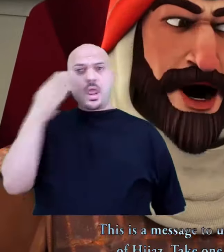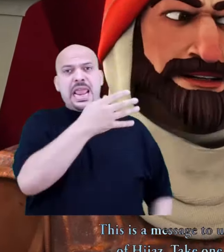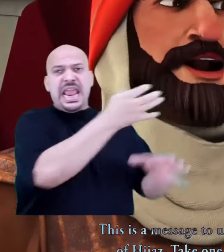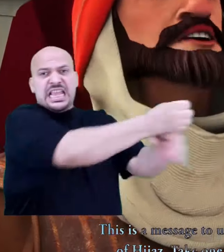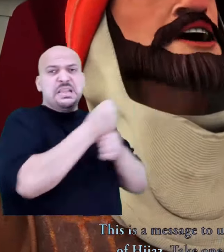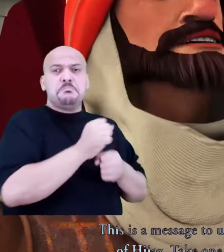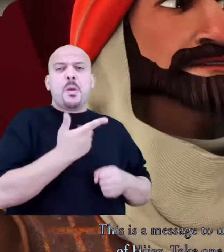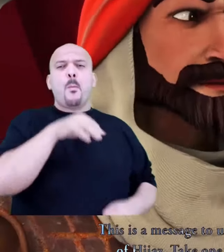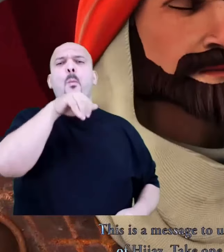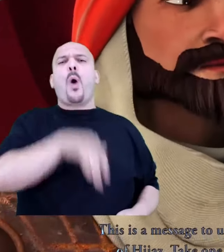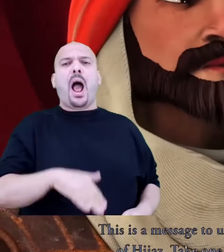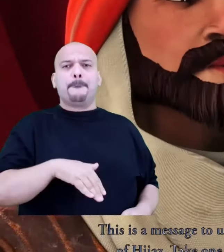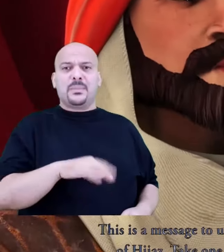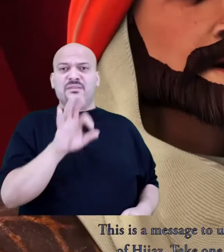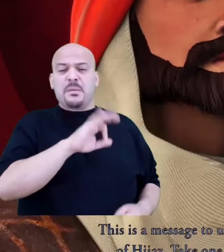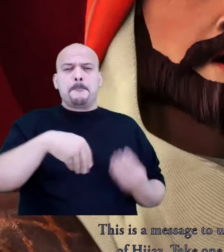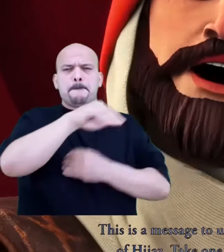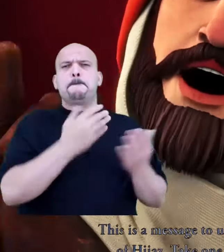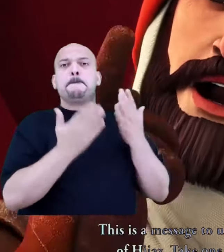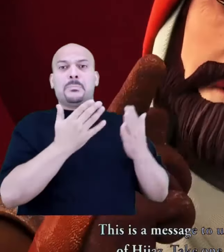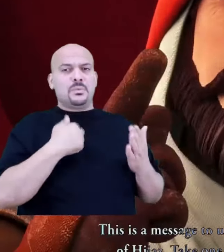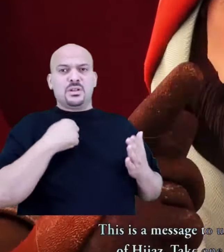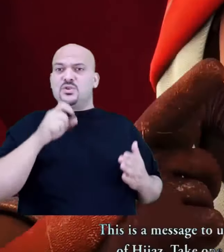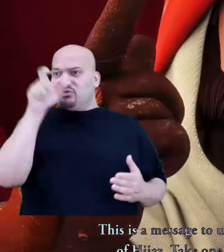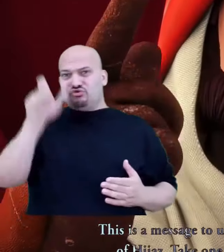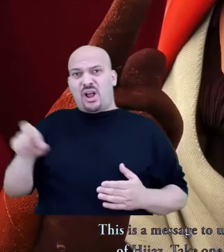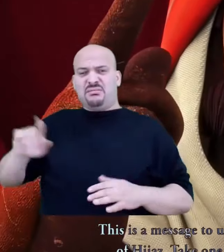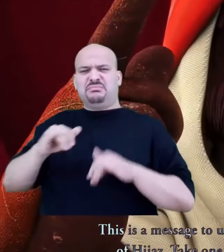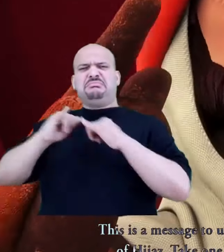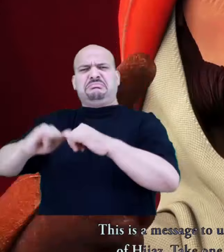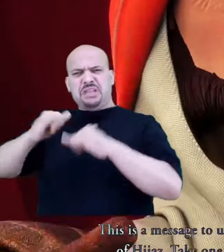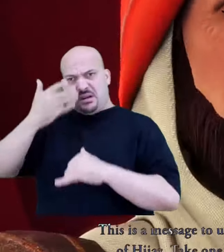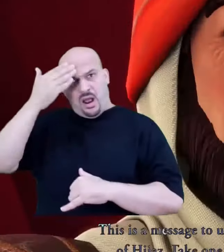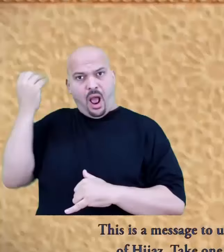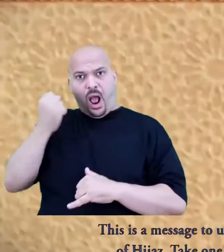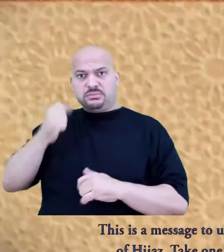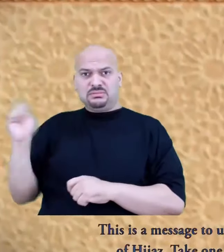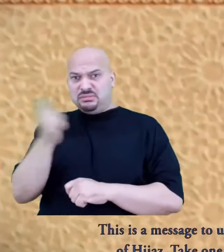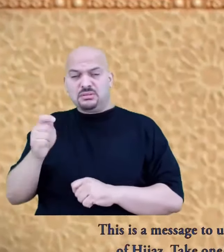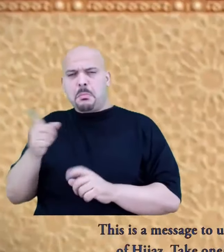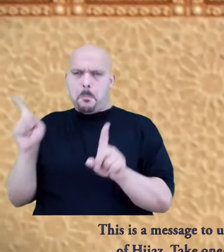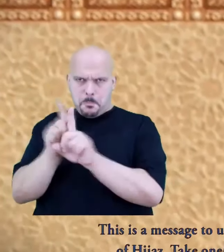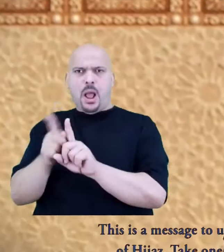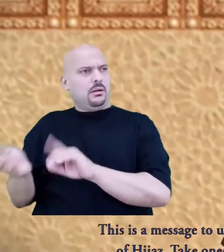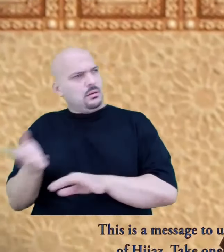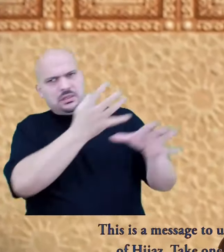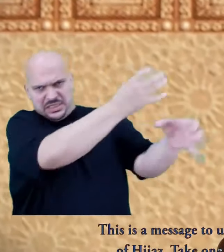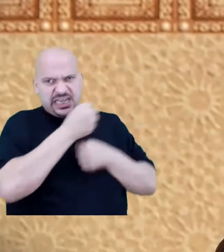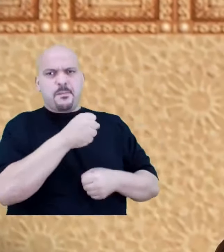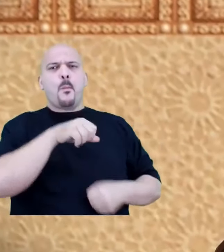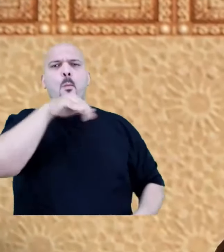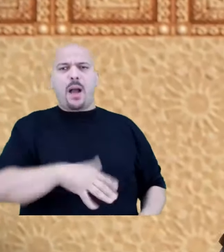بمحمد من أرض الحجاز. خذ معك أحد الفرسان وأتوني به حتى نرسله إلى